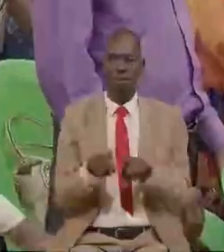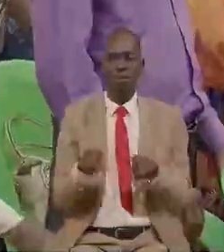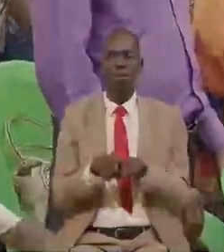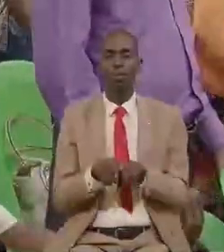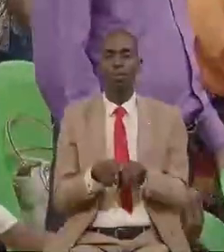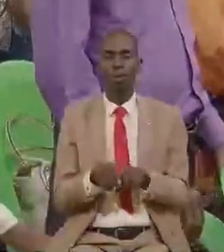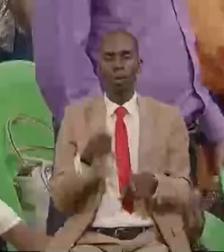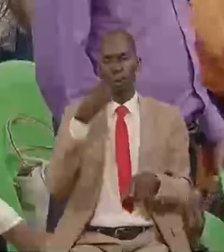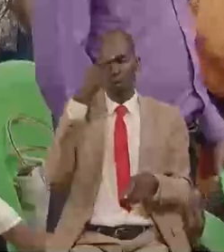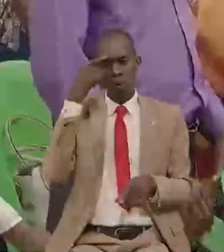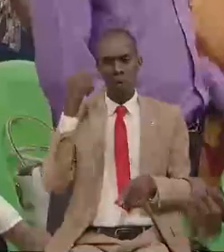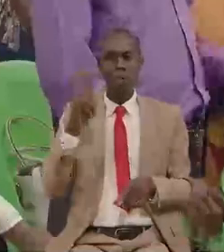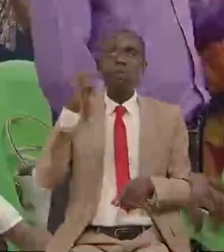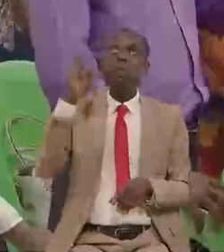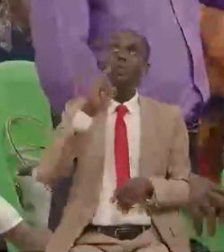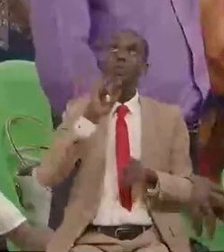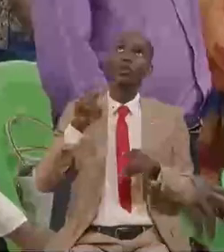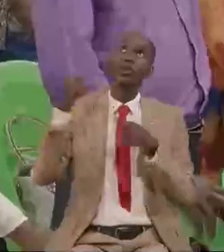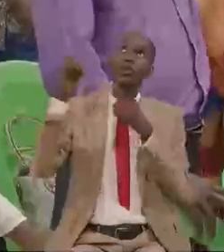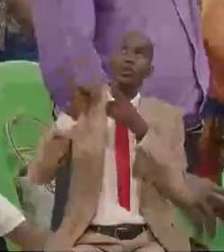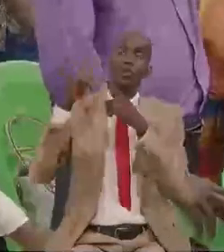Parce qu'il est allé au Père.